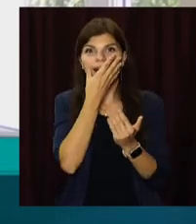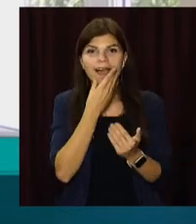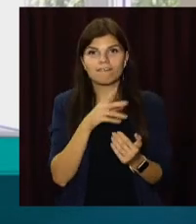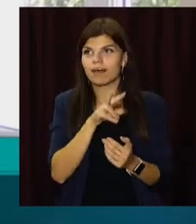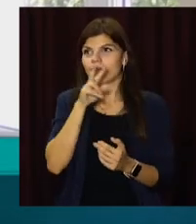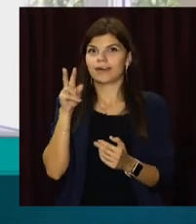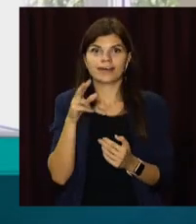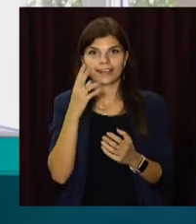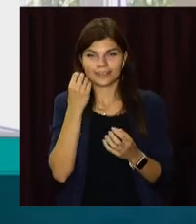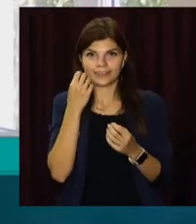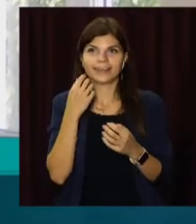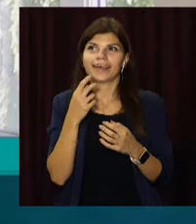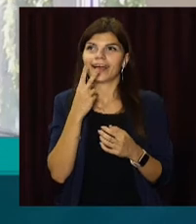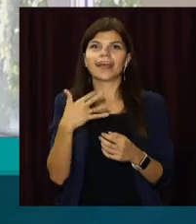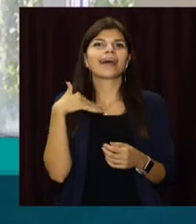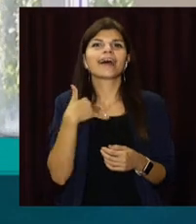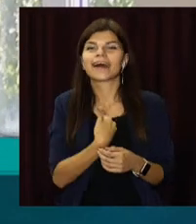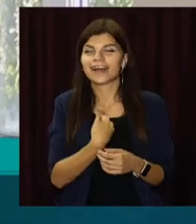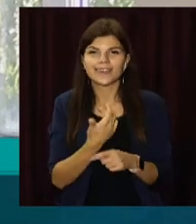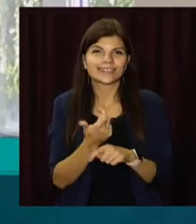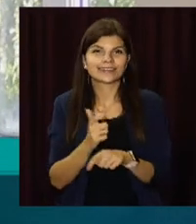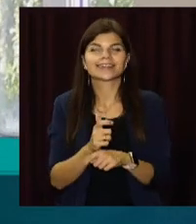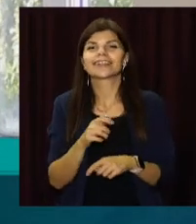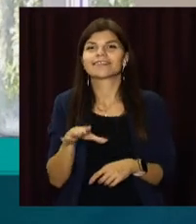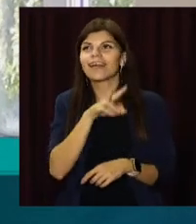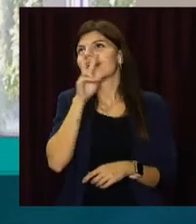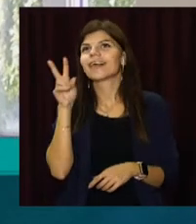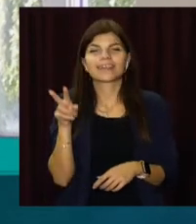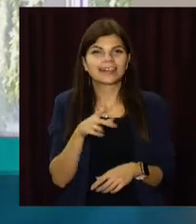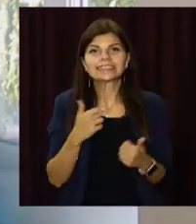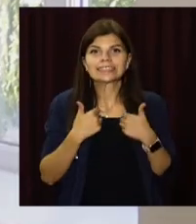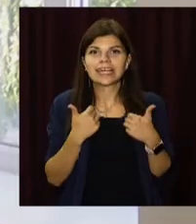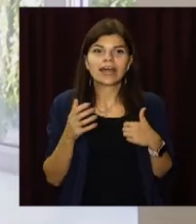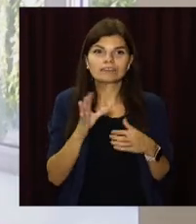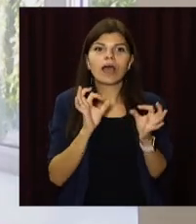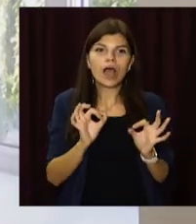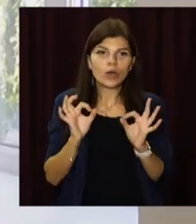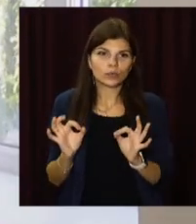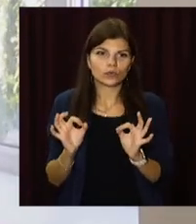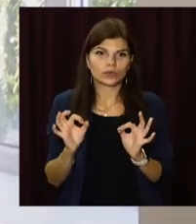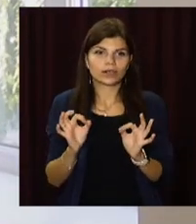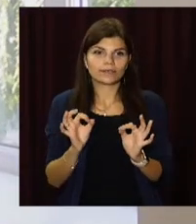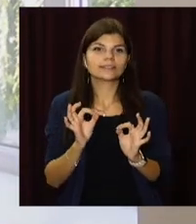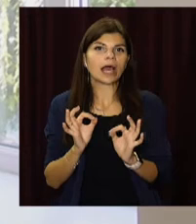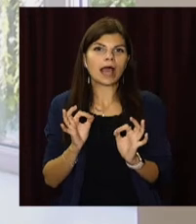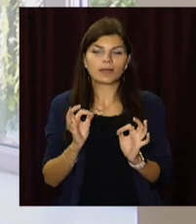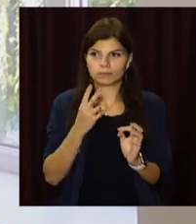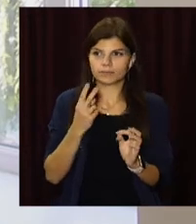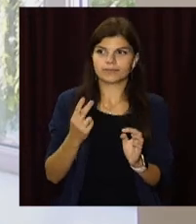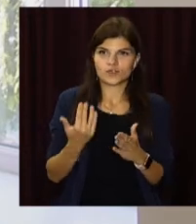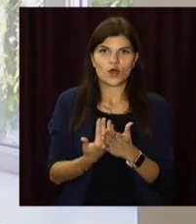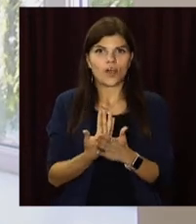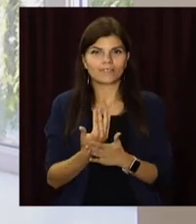шикарних. Вони ходять ще під враженням, під великими, стараються все так охайно до всього ставитися,